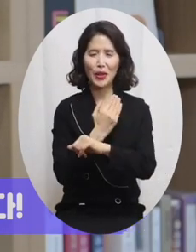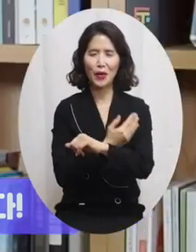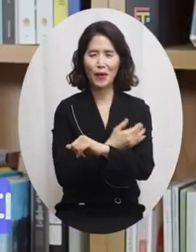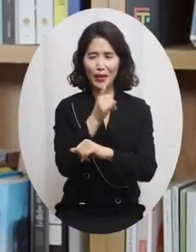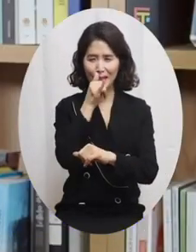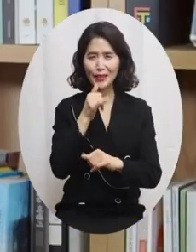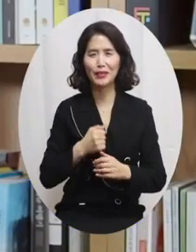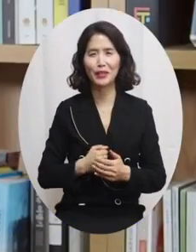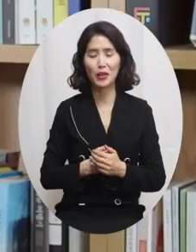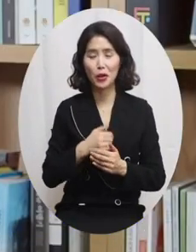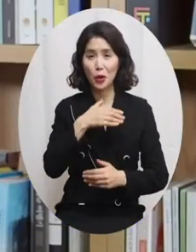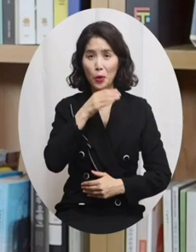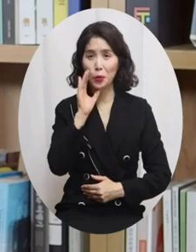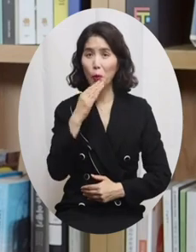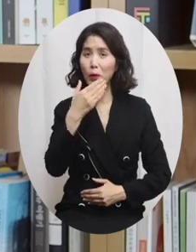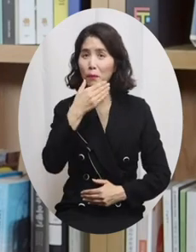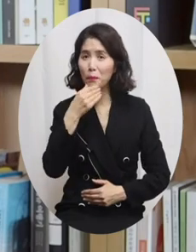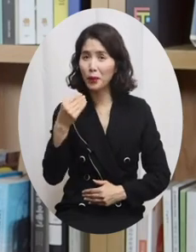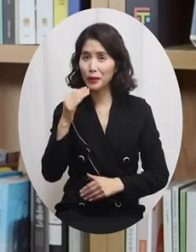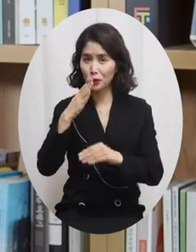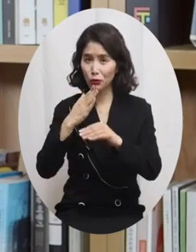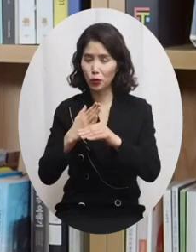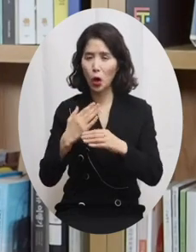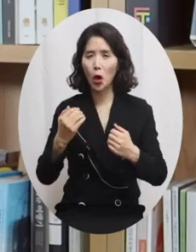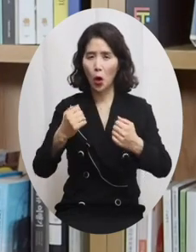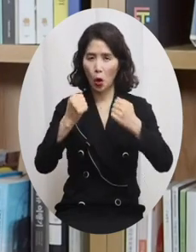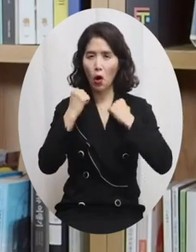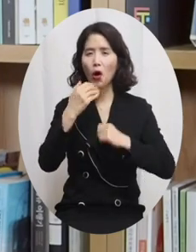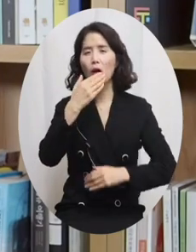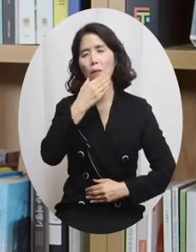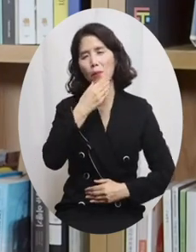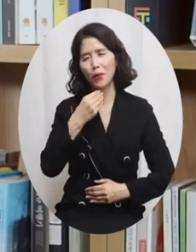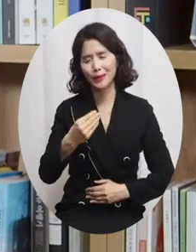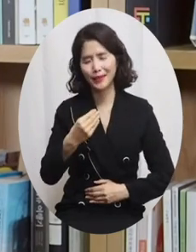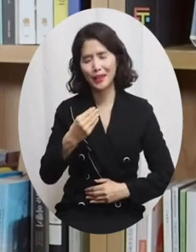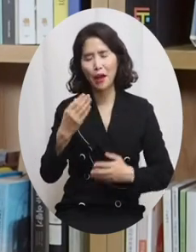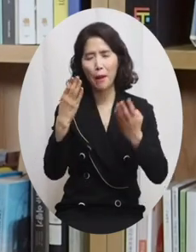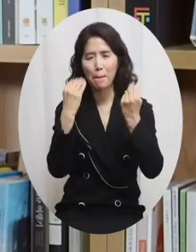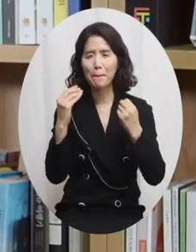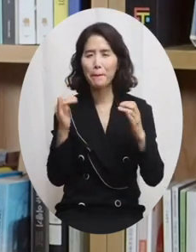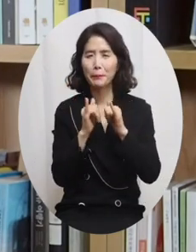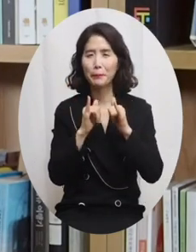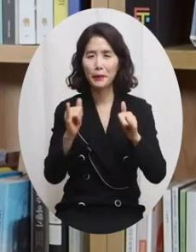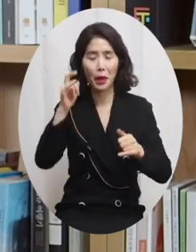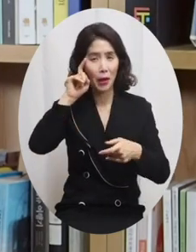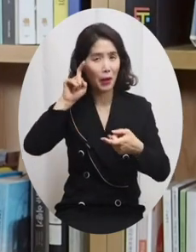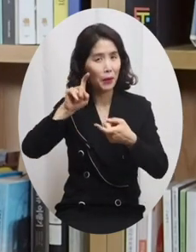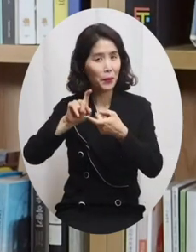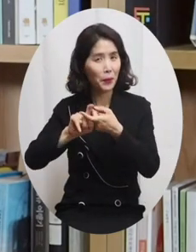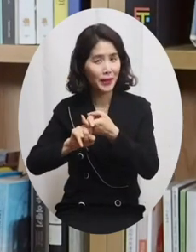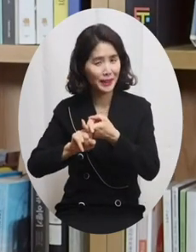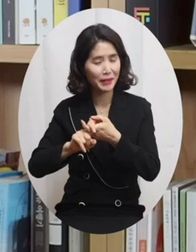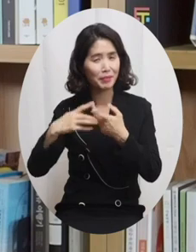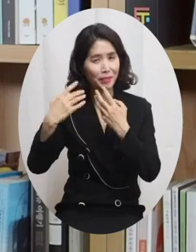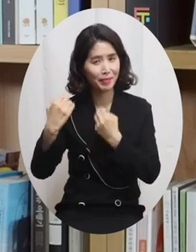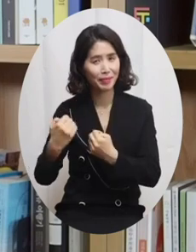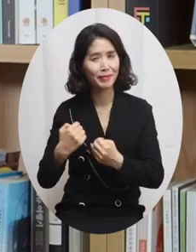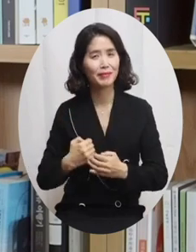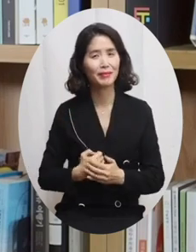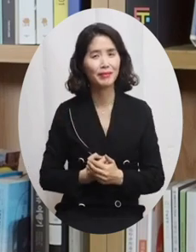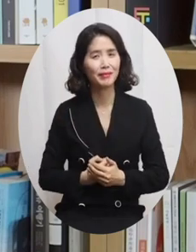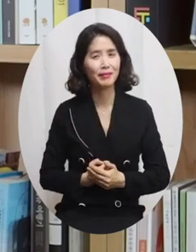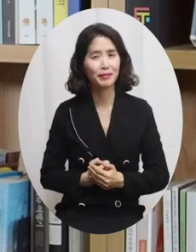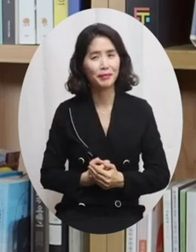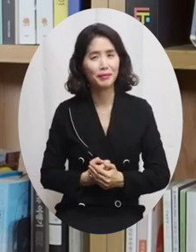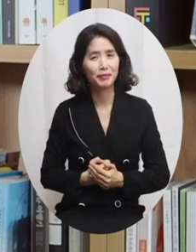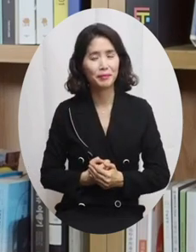하고 있죠. 노인 복지 중에서도 건강 복지가 사실 많은 분들의 예, 관심 범위 안에 있는 부분이라고 생각이